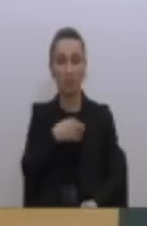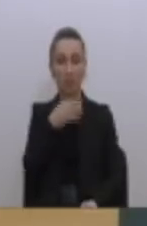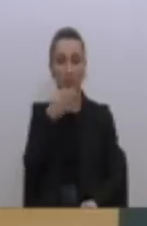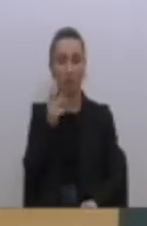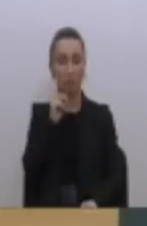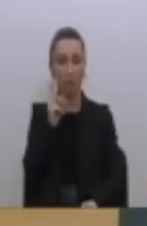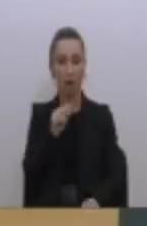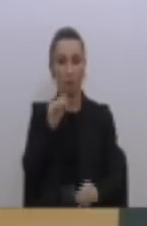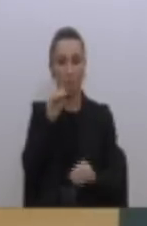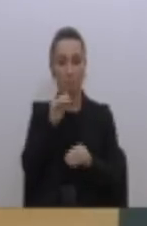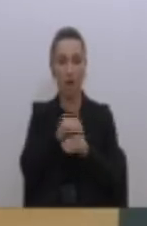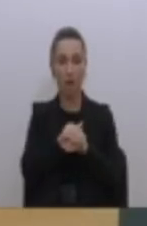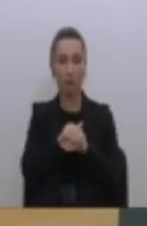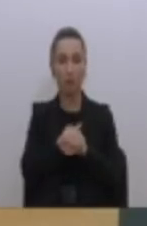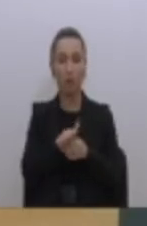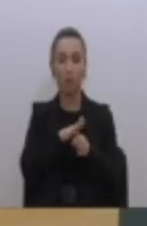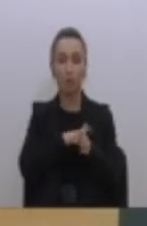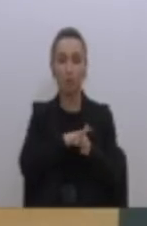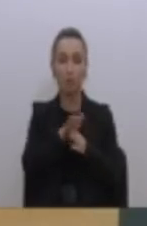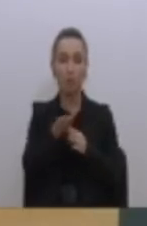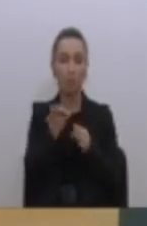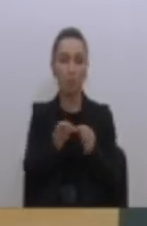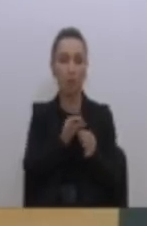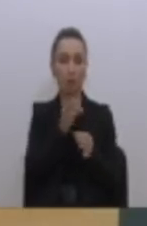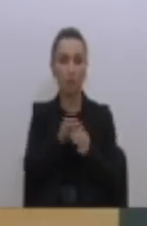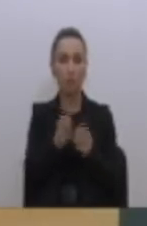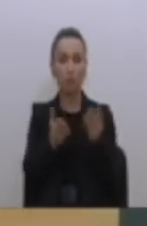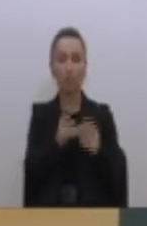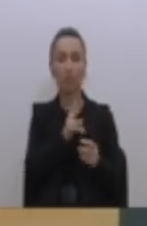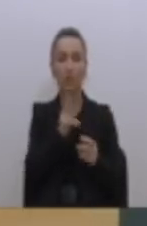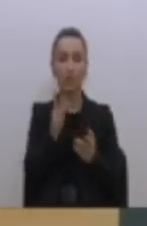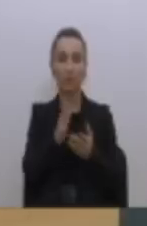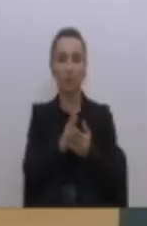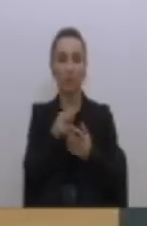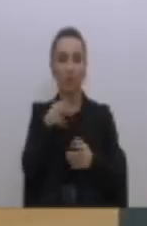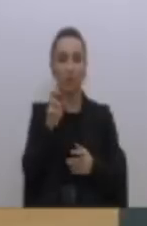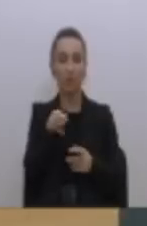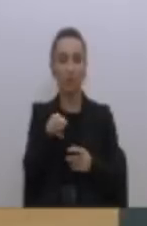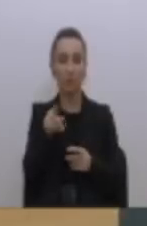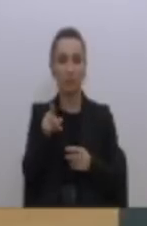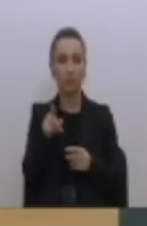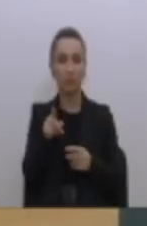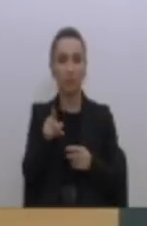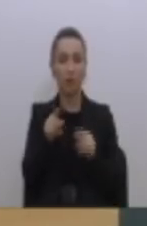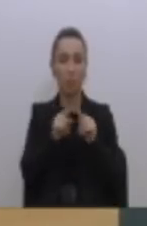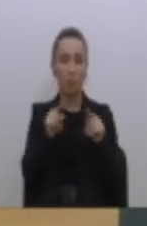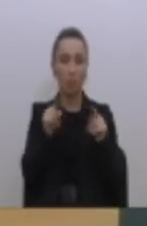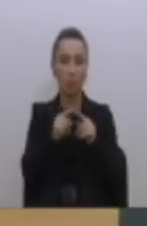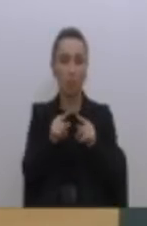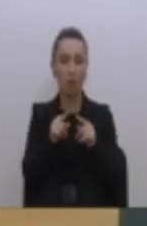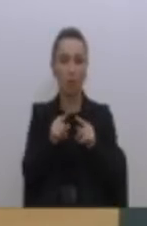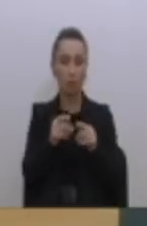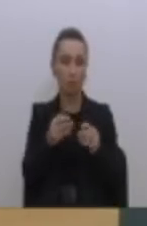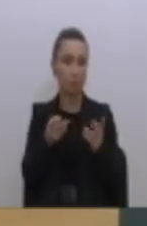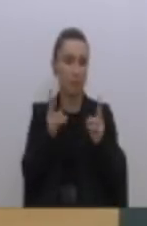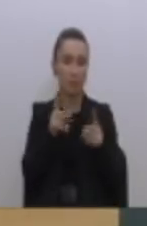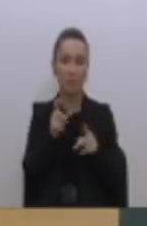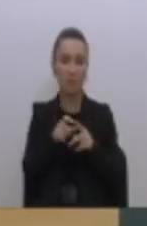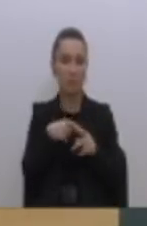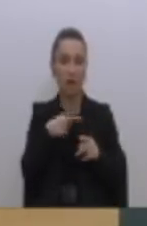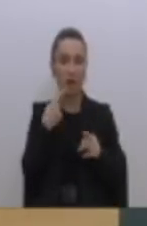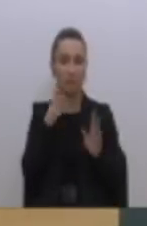რომ ფაქტობრივი სრული პასუხისგებლობა თუ ვინმე არის LGBT პროპაგანდისტი, თუ არც მინდა ამ სიტყვას არ